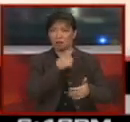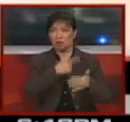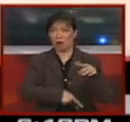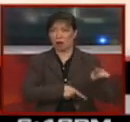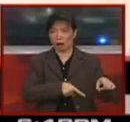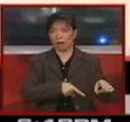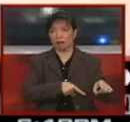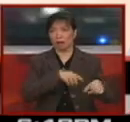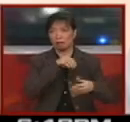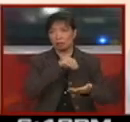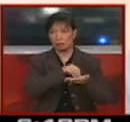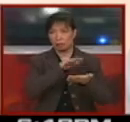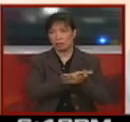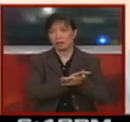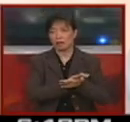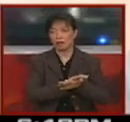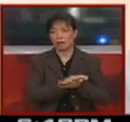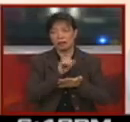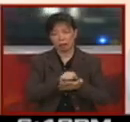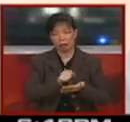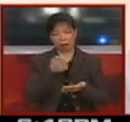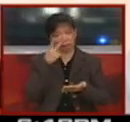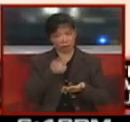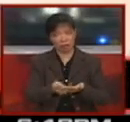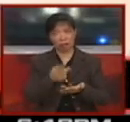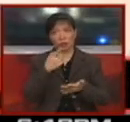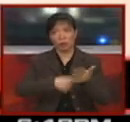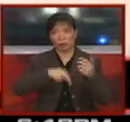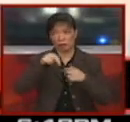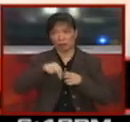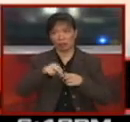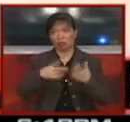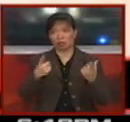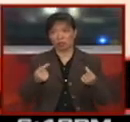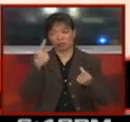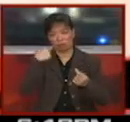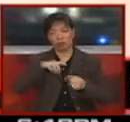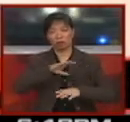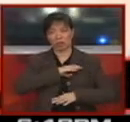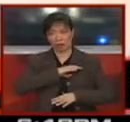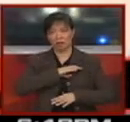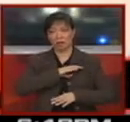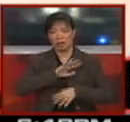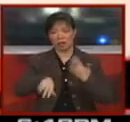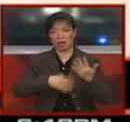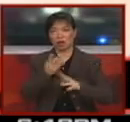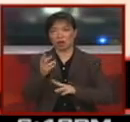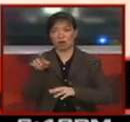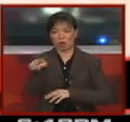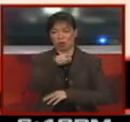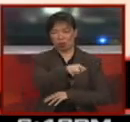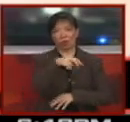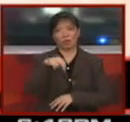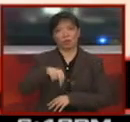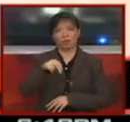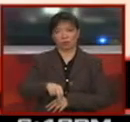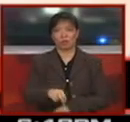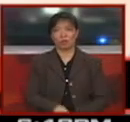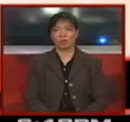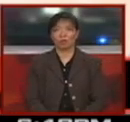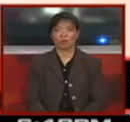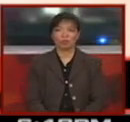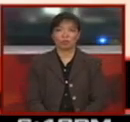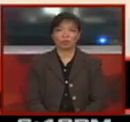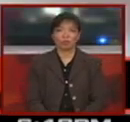at tignan lang natin kung anong kailangan gawin para masatisfy natin lahat ng pangangailangan ng lahat ng